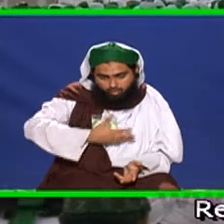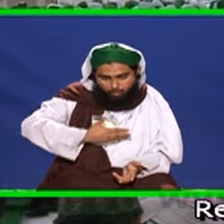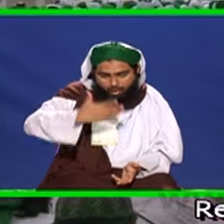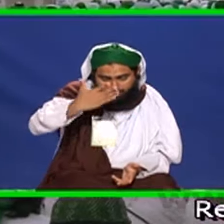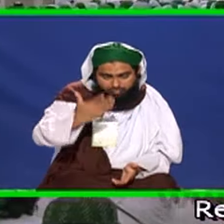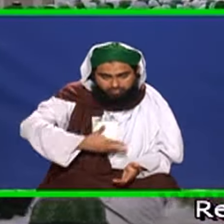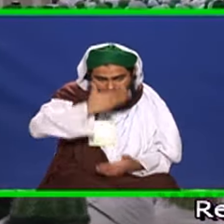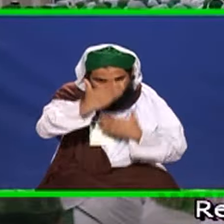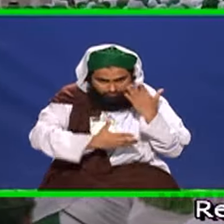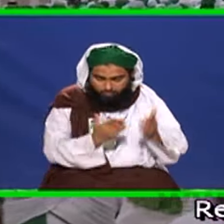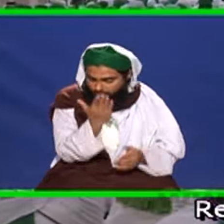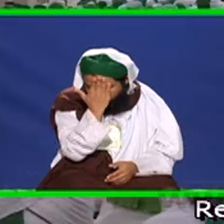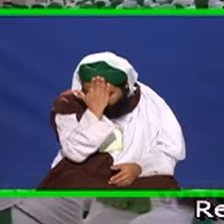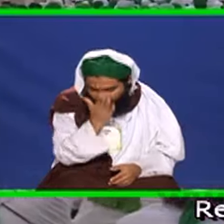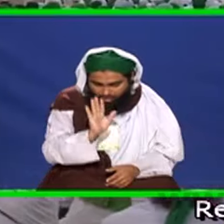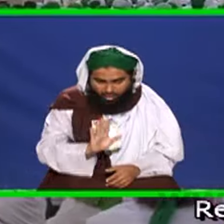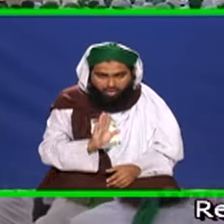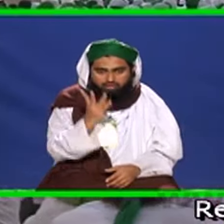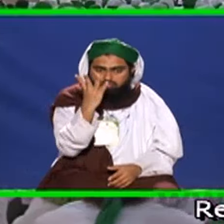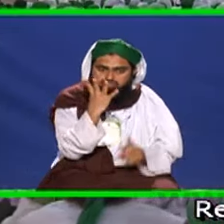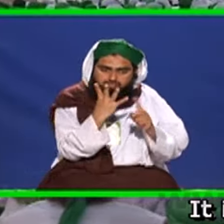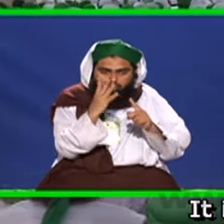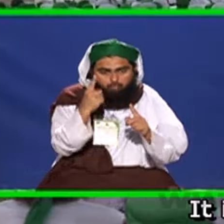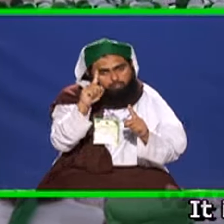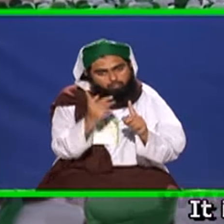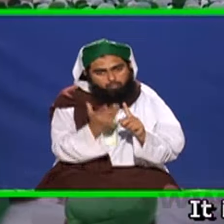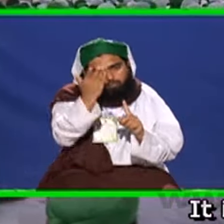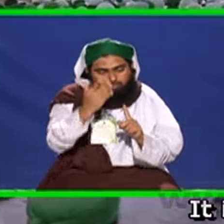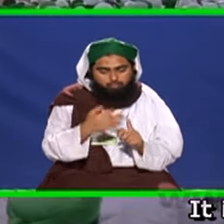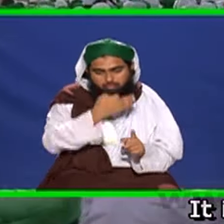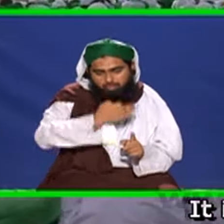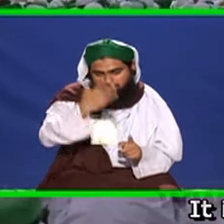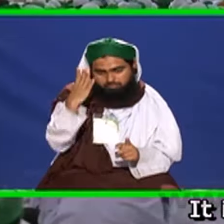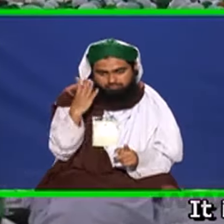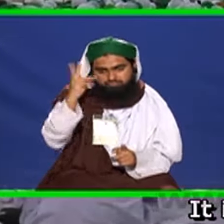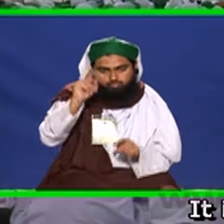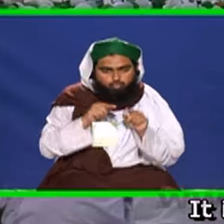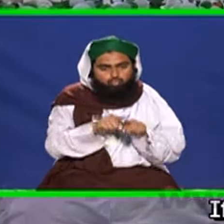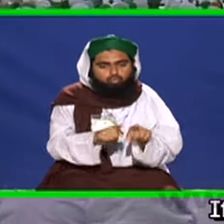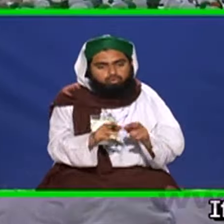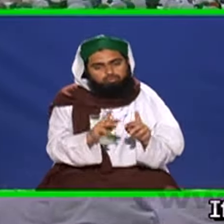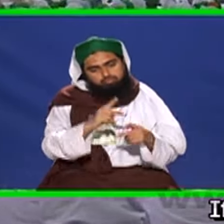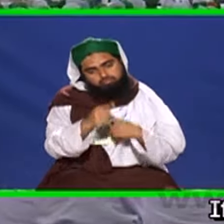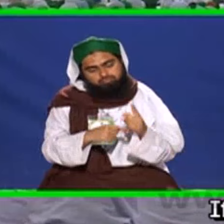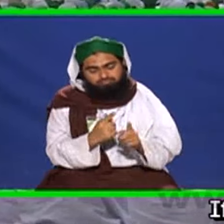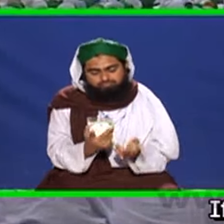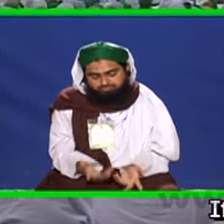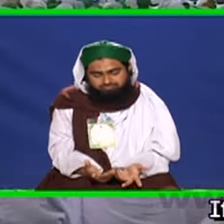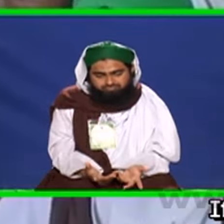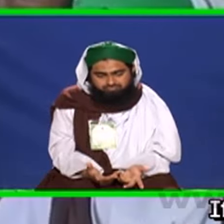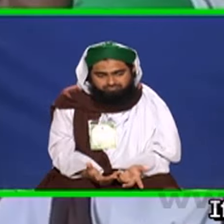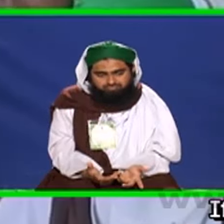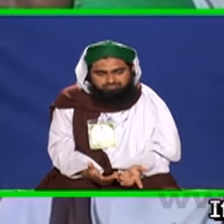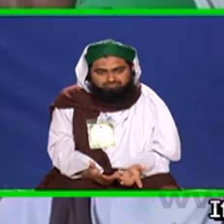الاعلی کہو، چار بار کہو تو چار بار تو اچھا ہے نا، مگر سنت کے خلاف کہنا ہے اگر زیادہ تو پانچ بار